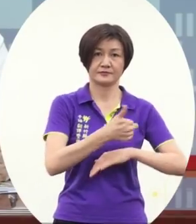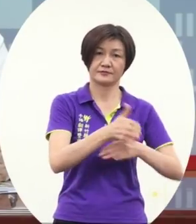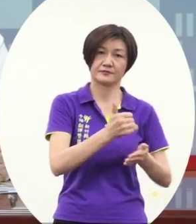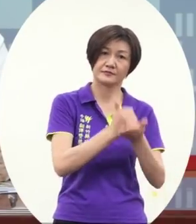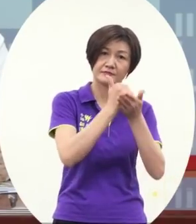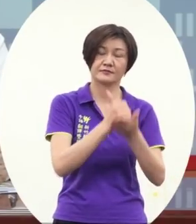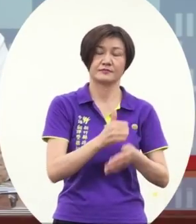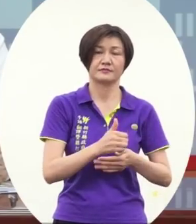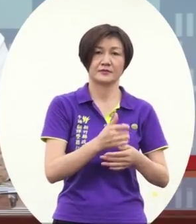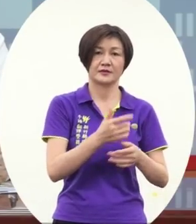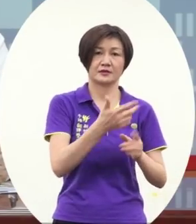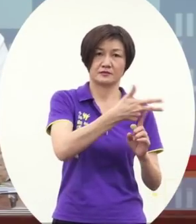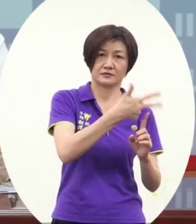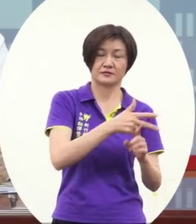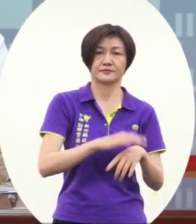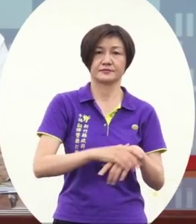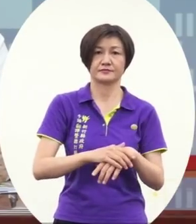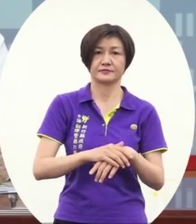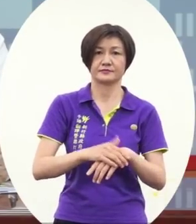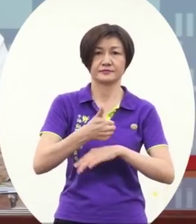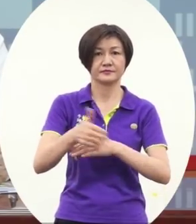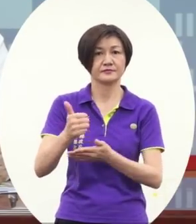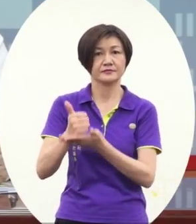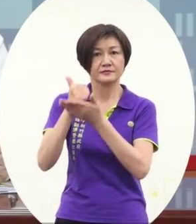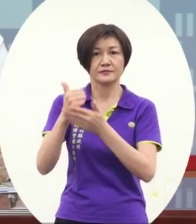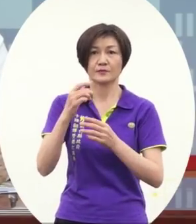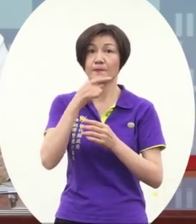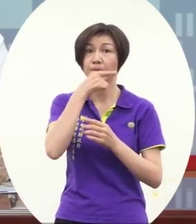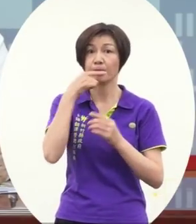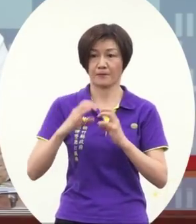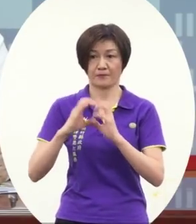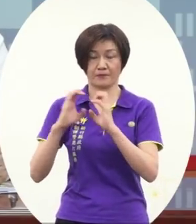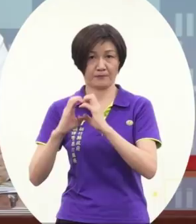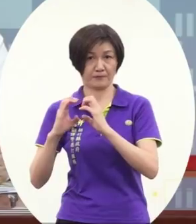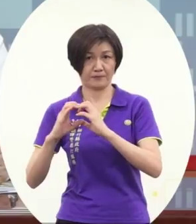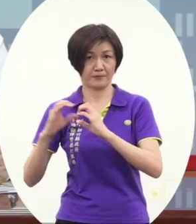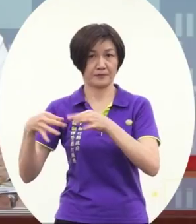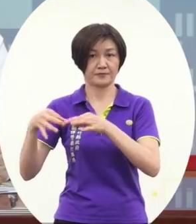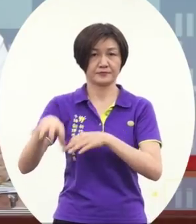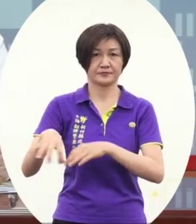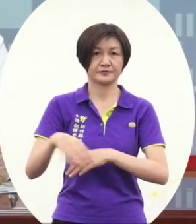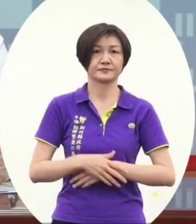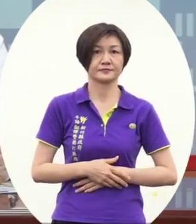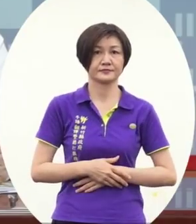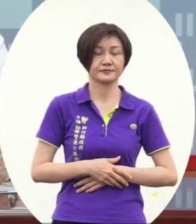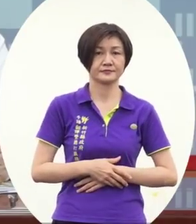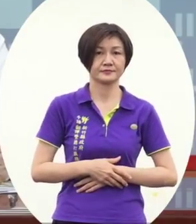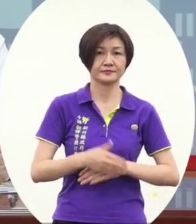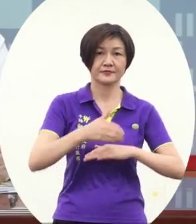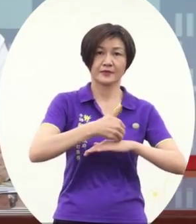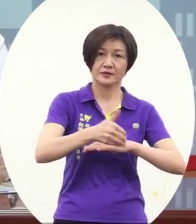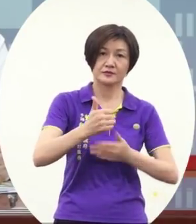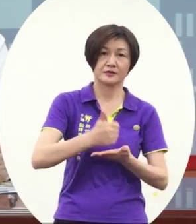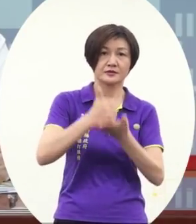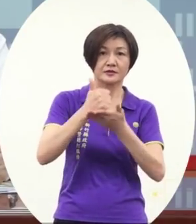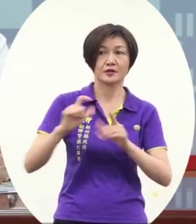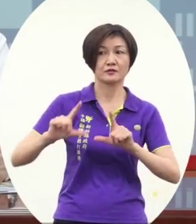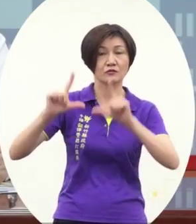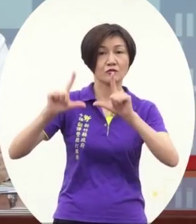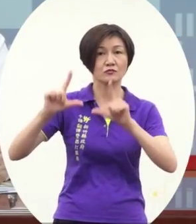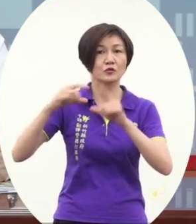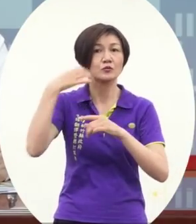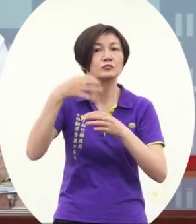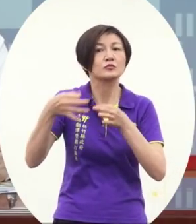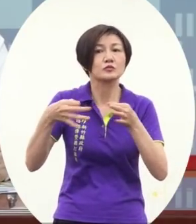商、庄敬3路莱尔富超商、庄敬6街东东平价水果店